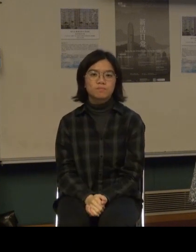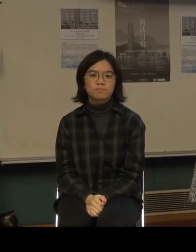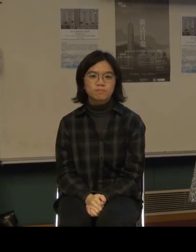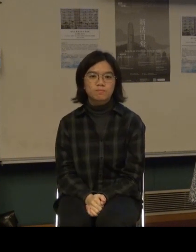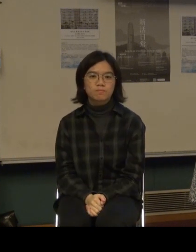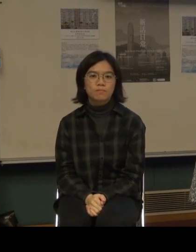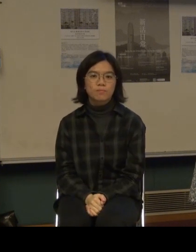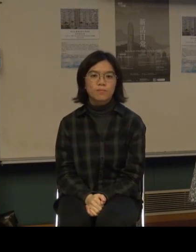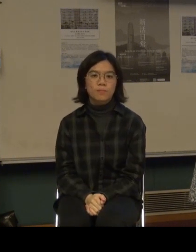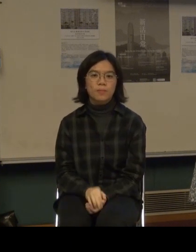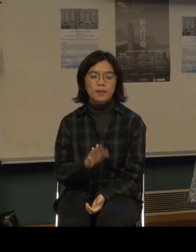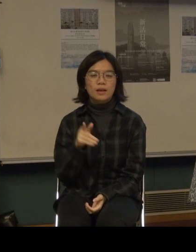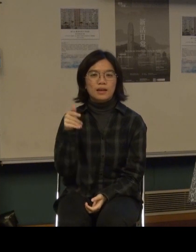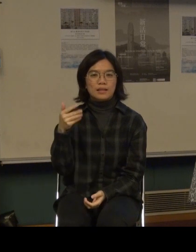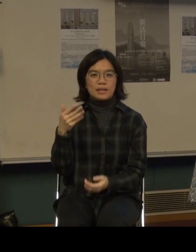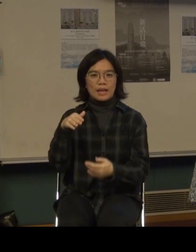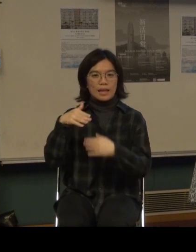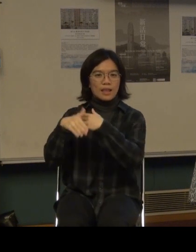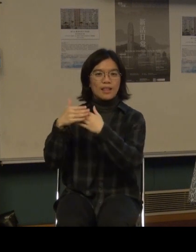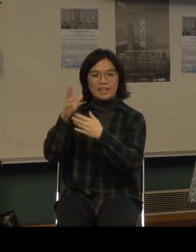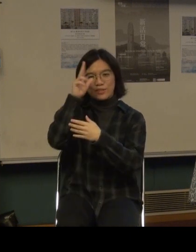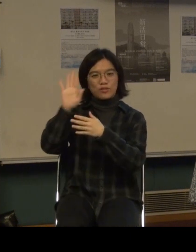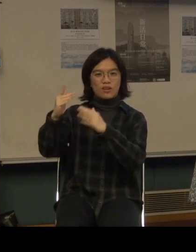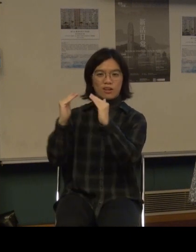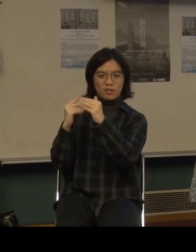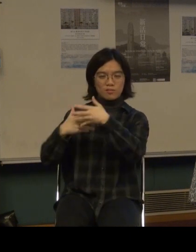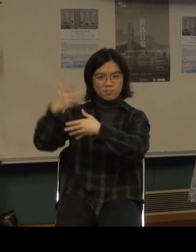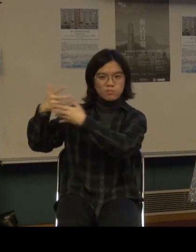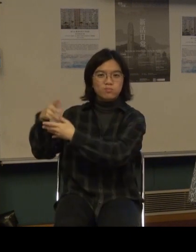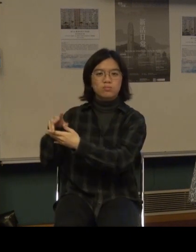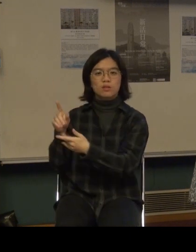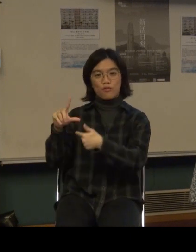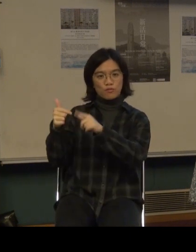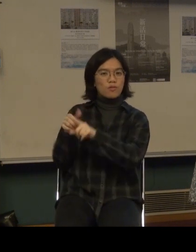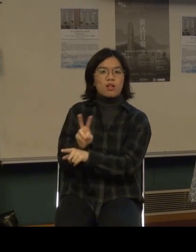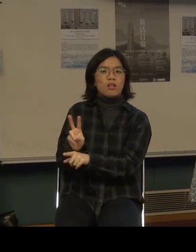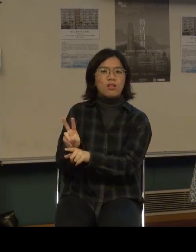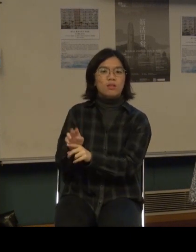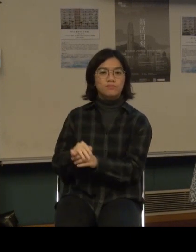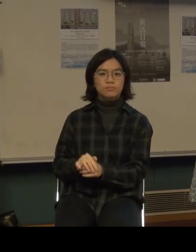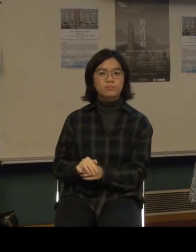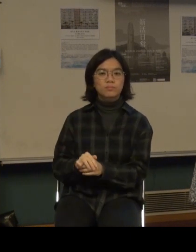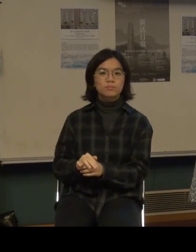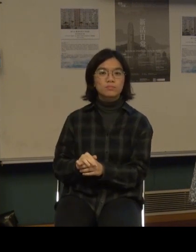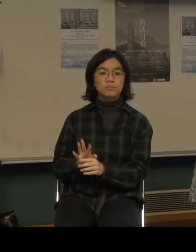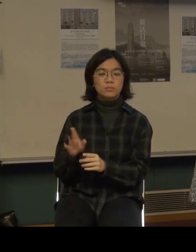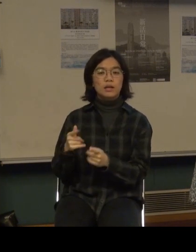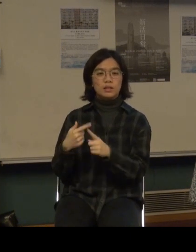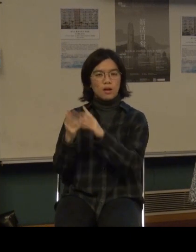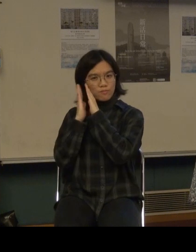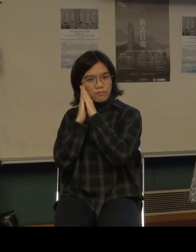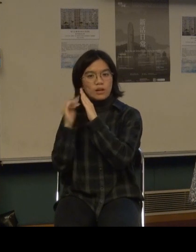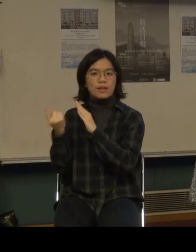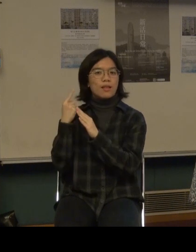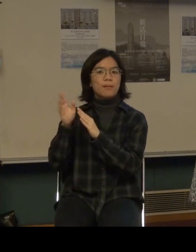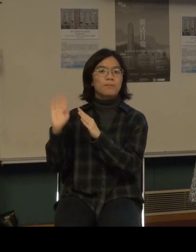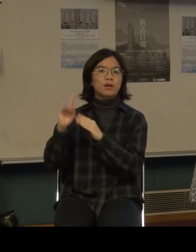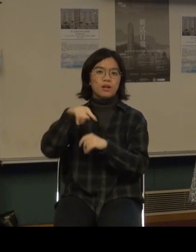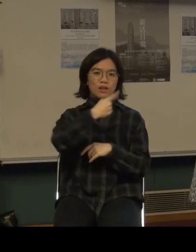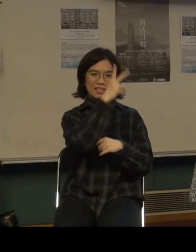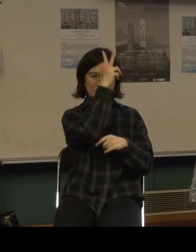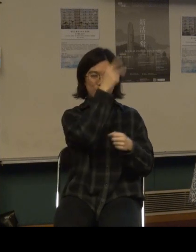啦，即係廉租屋啊、徙置大廈都係用呢個處理方法啦。但係咧，除咗住宅之外咧，其實咧政府嘅部門咧，佢都